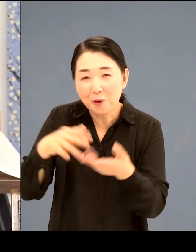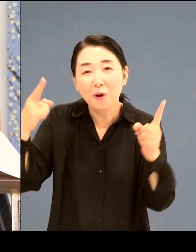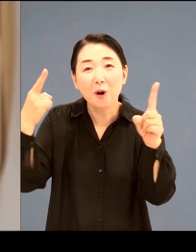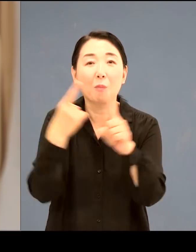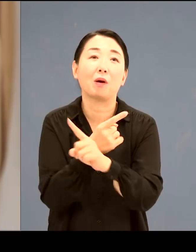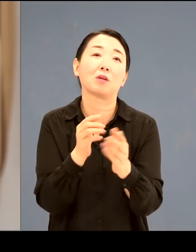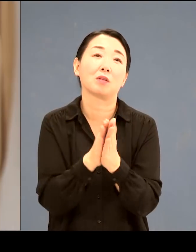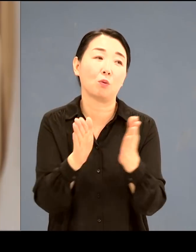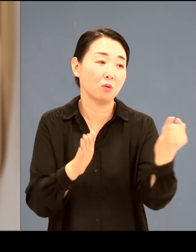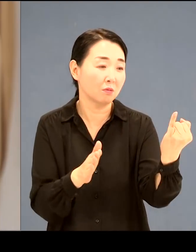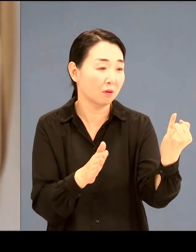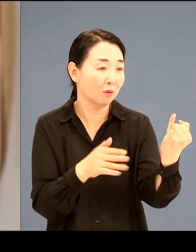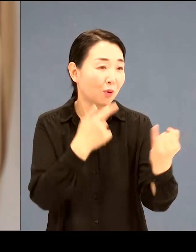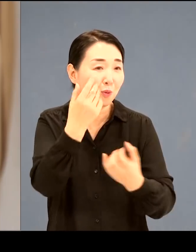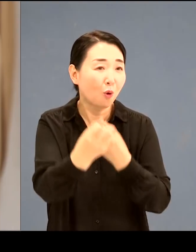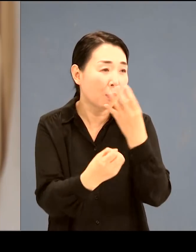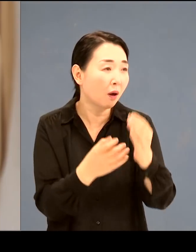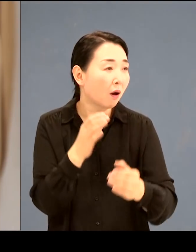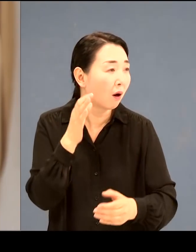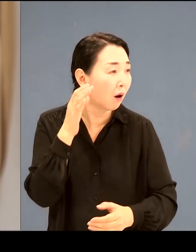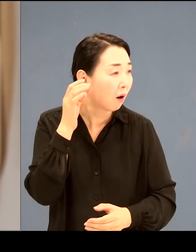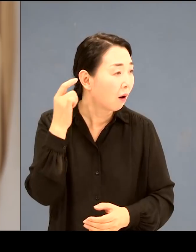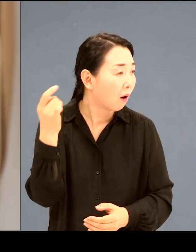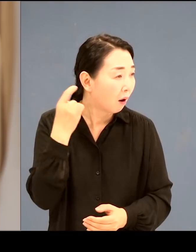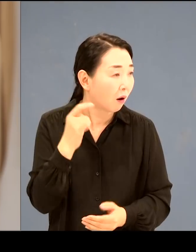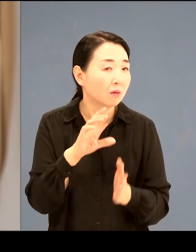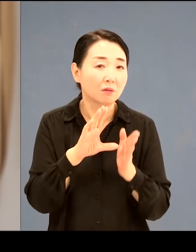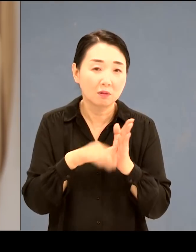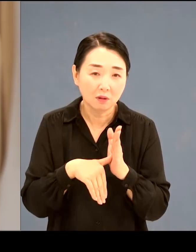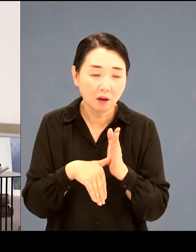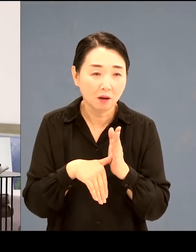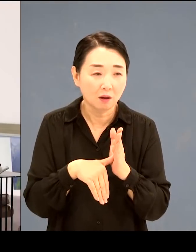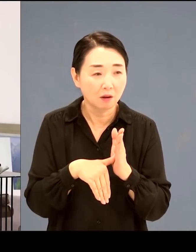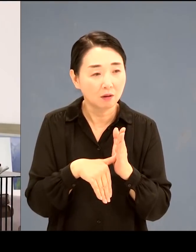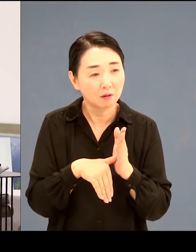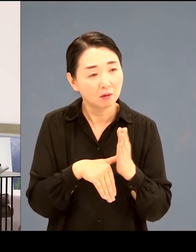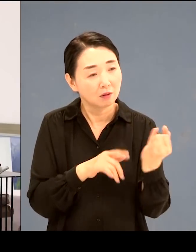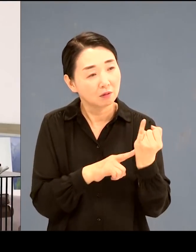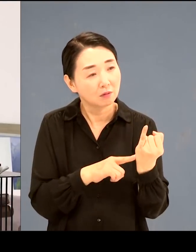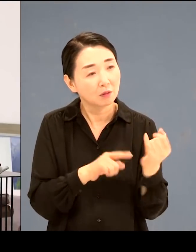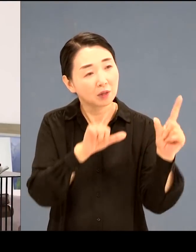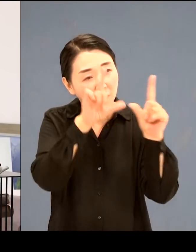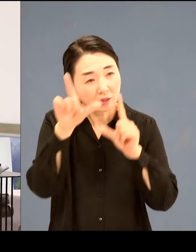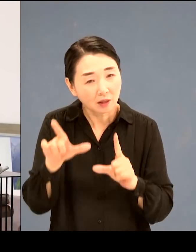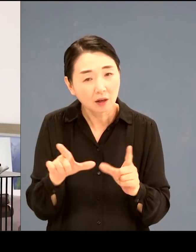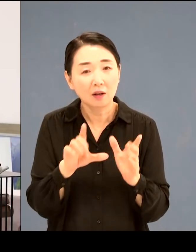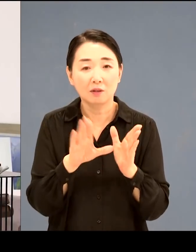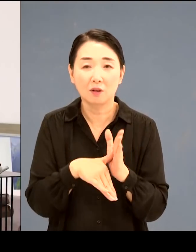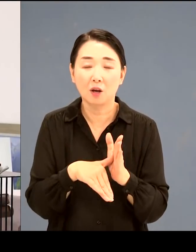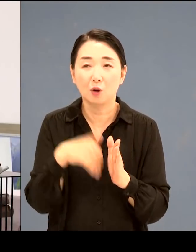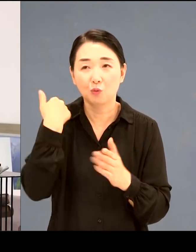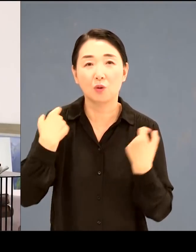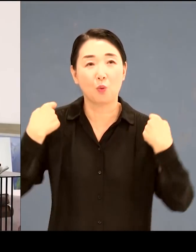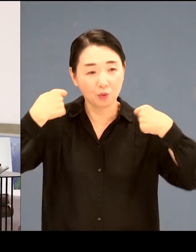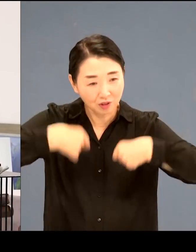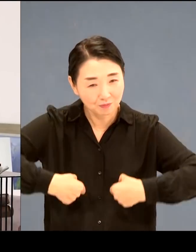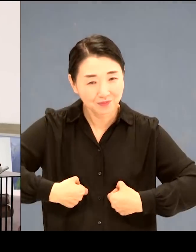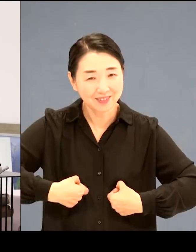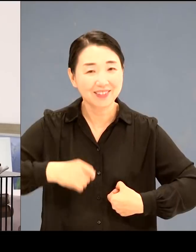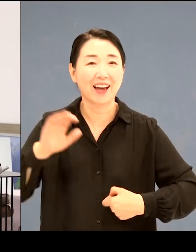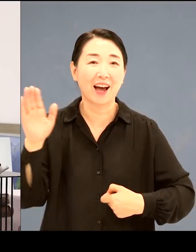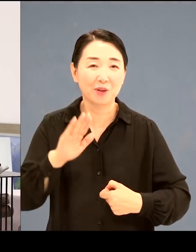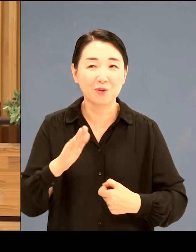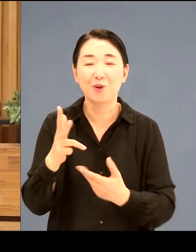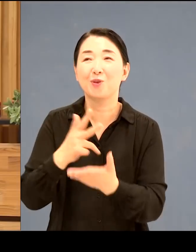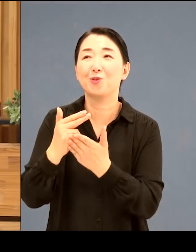오늘 집사님 고백 들으면서 앞으로 집사님 살아가는 인생 가운데 누군가에게 옷을 입히는 게 아니라 주님의 마음을 입혀주셨으면